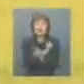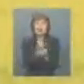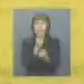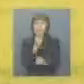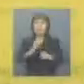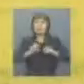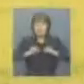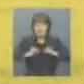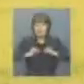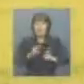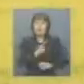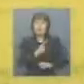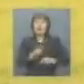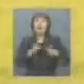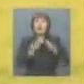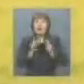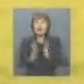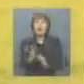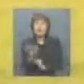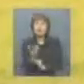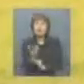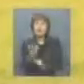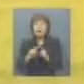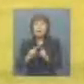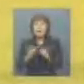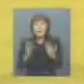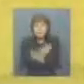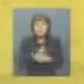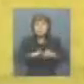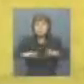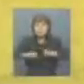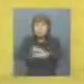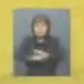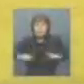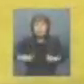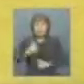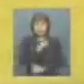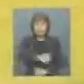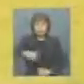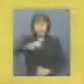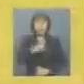งอยากให้กำลังใจคนที่เป็นเด็กอ้วนทั่วประเทศให้หันมาออกกำลังกายเพื่อสุขภาพที่ดีของตนเอง